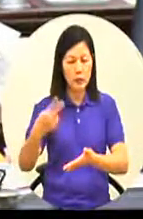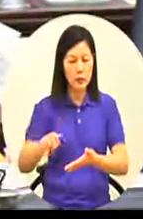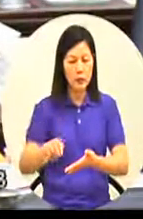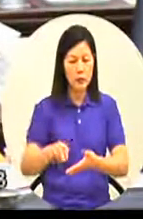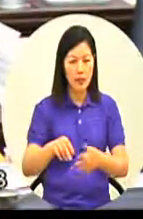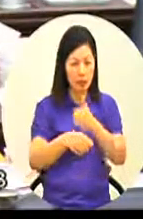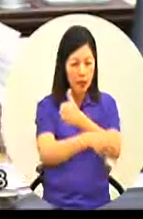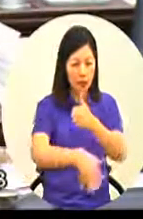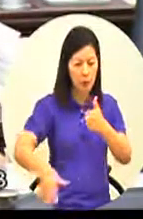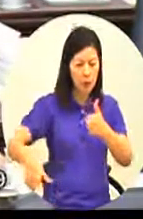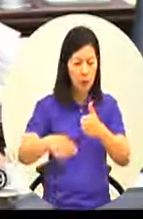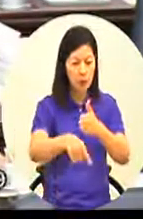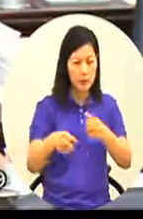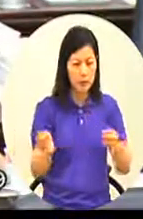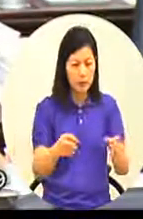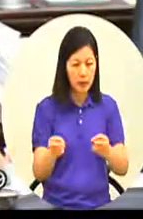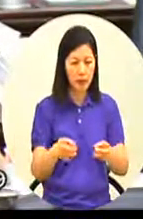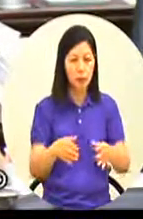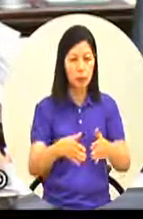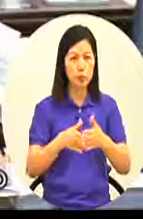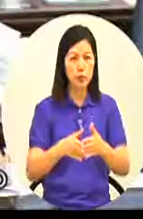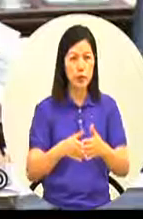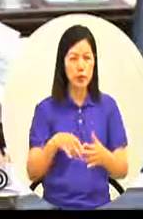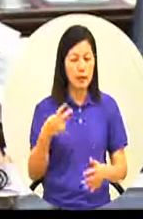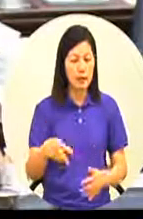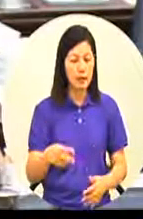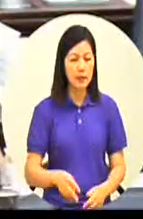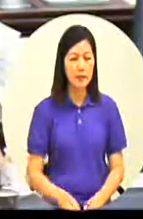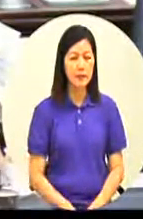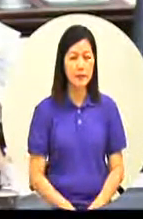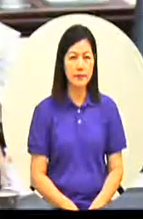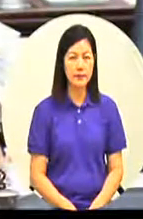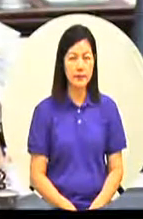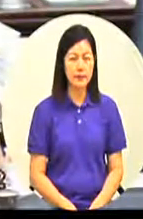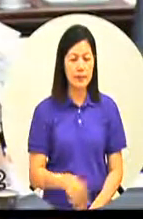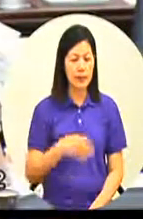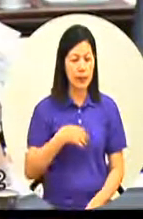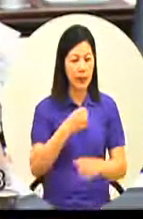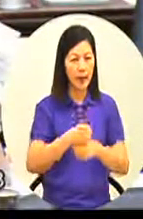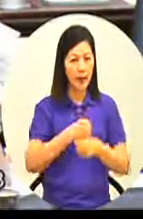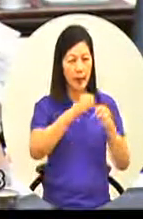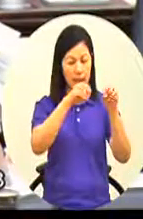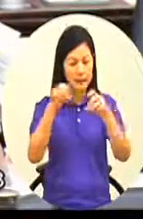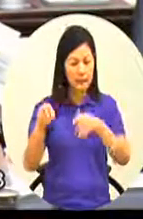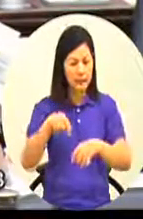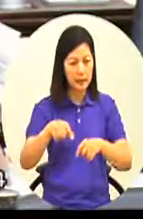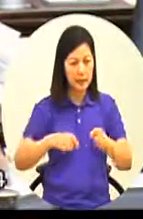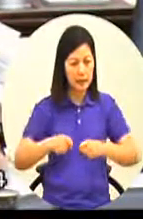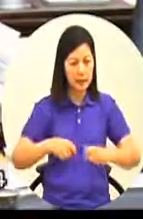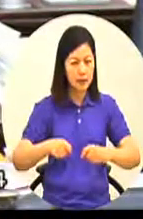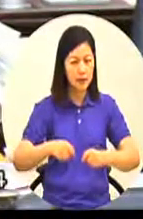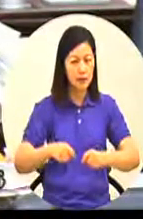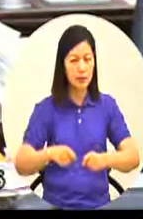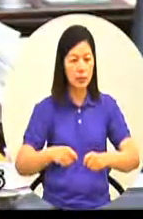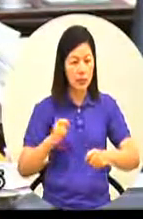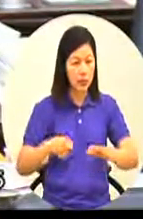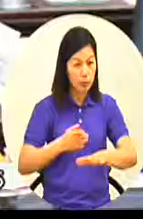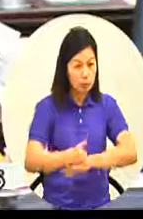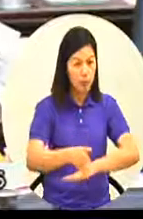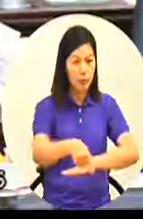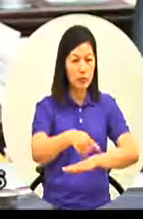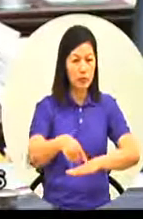协调，那这个可能需要比较长的时间。可是反过头来看，哈马西这个案例来说，他通过的这些案的结果